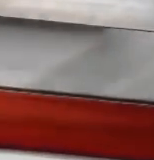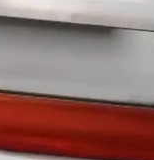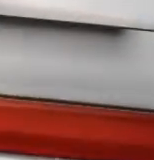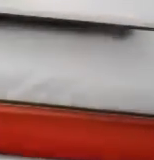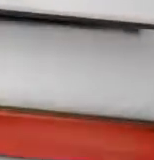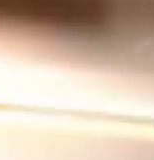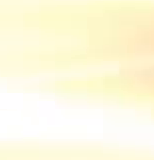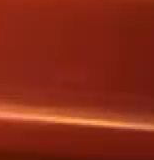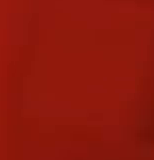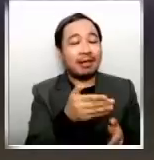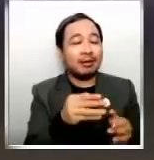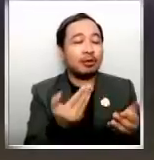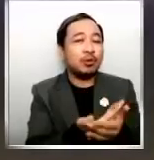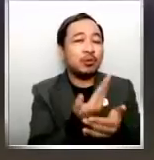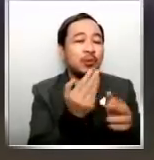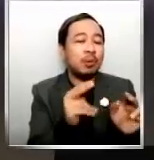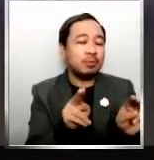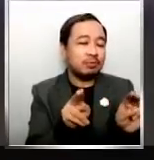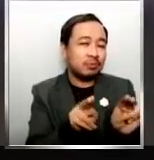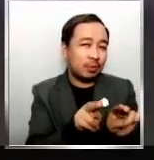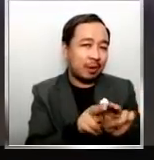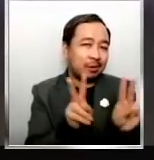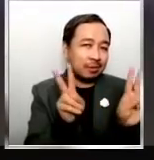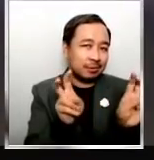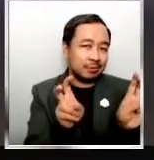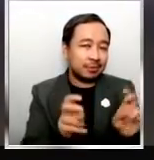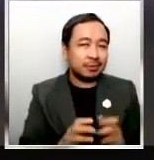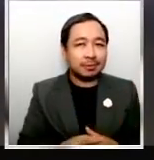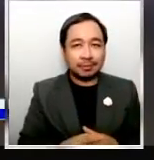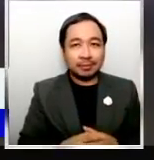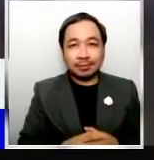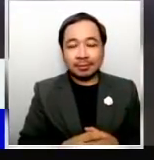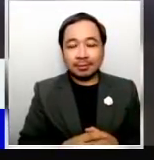Maris Umali. Maris?